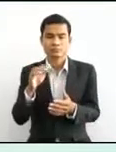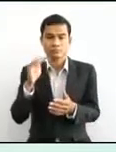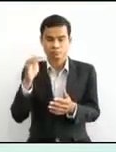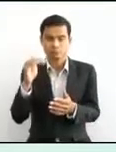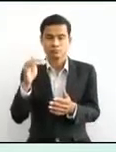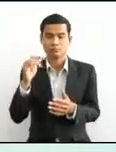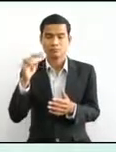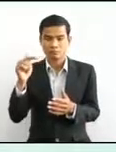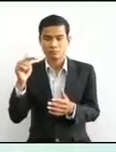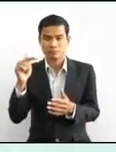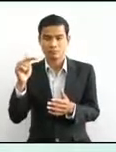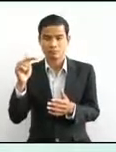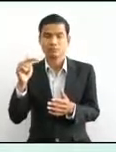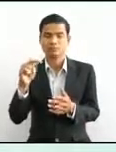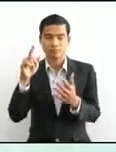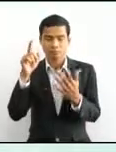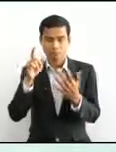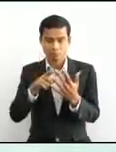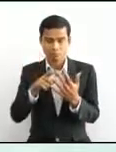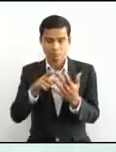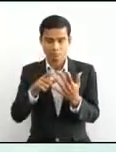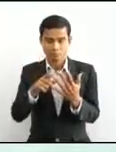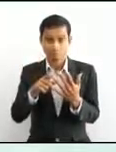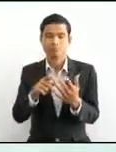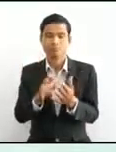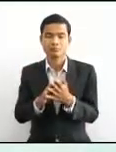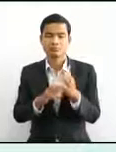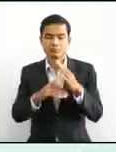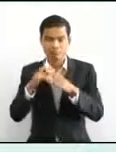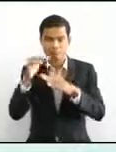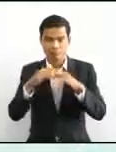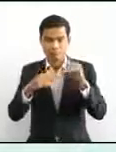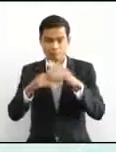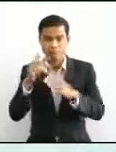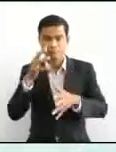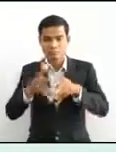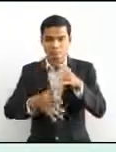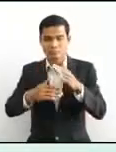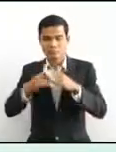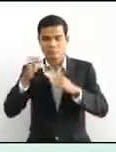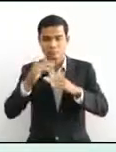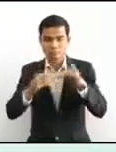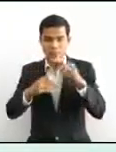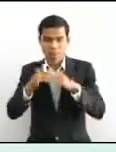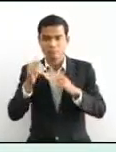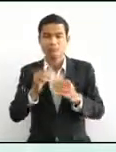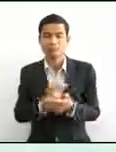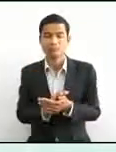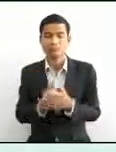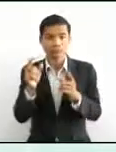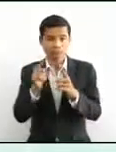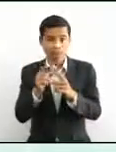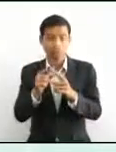son ngó song bần tọ muối song sang song cha lấy nữ bị pi